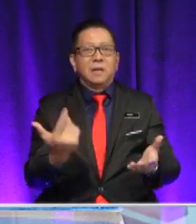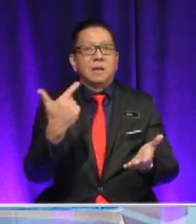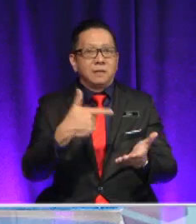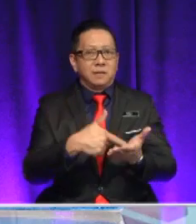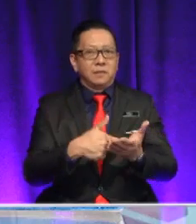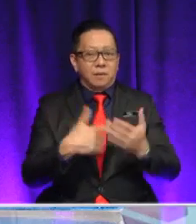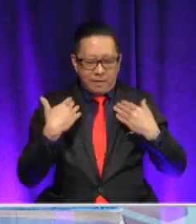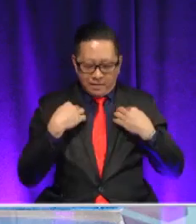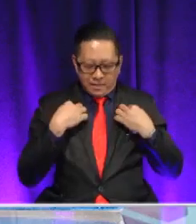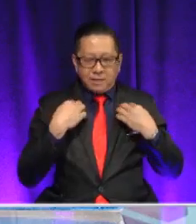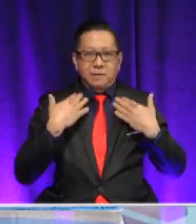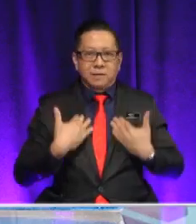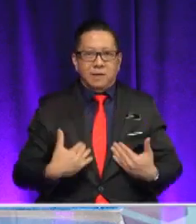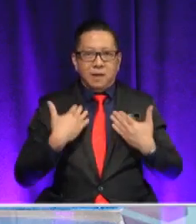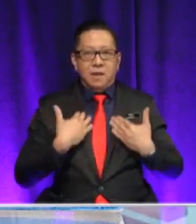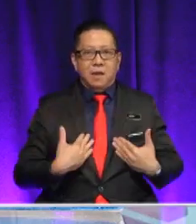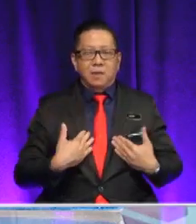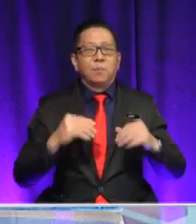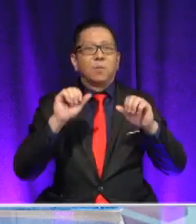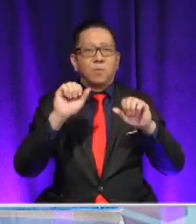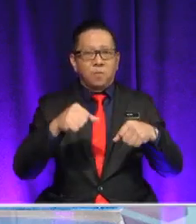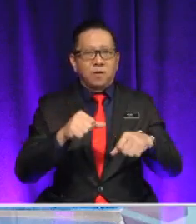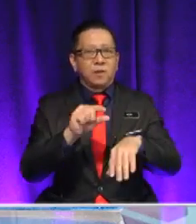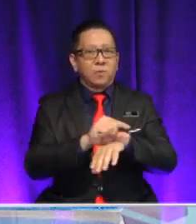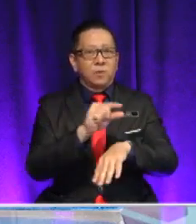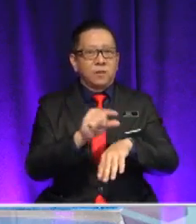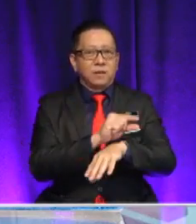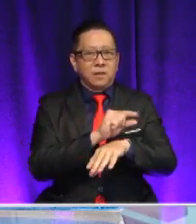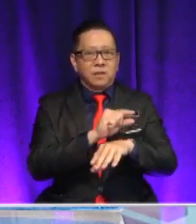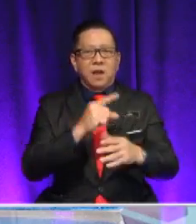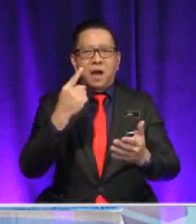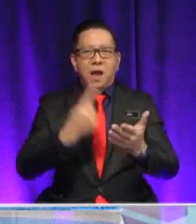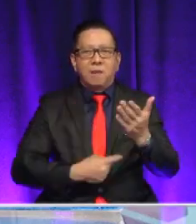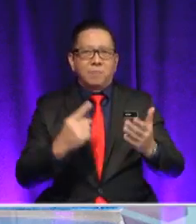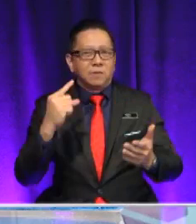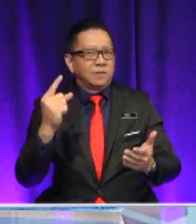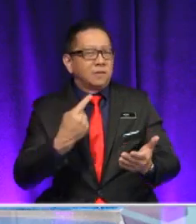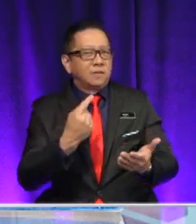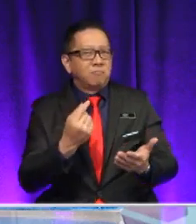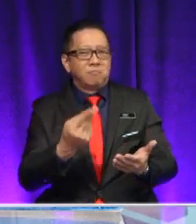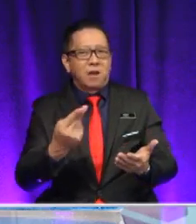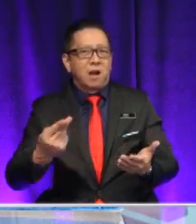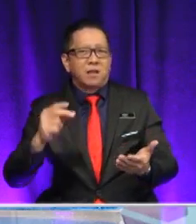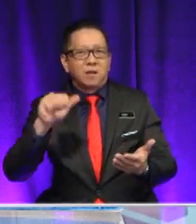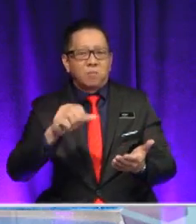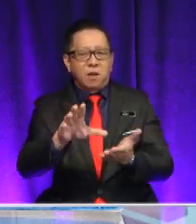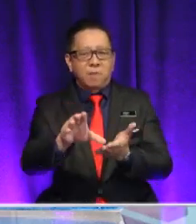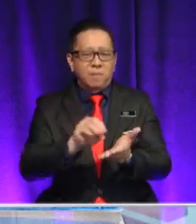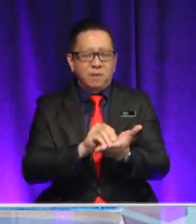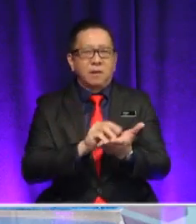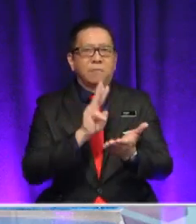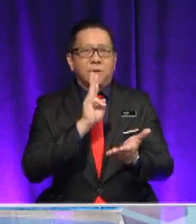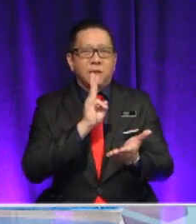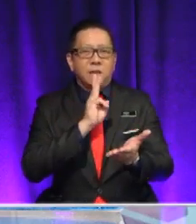yang boleh menyerap air jadi kita boleh gunakan rumah kalau tak mampu beli gitu